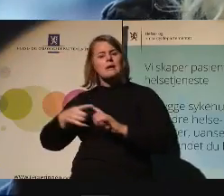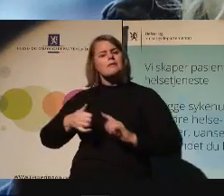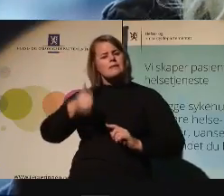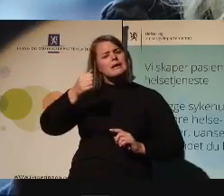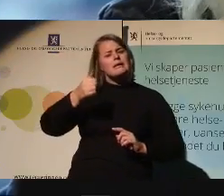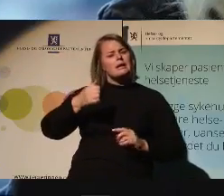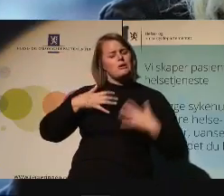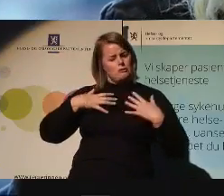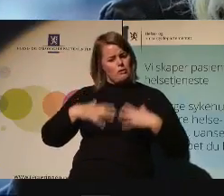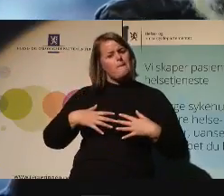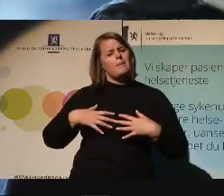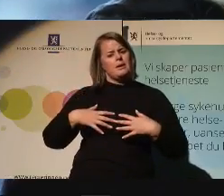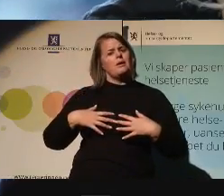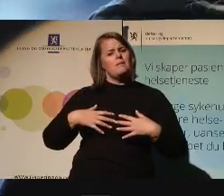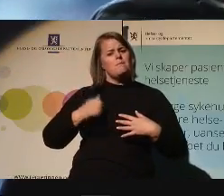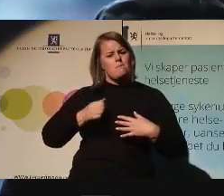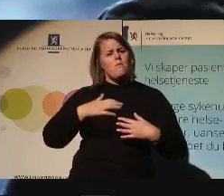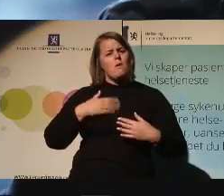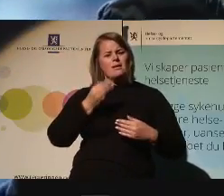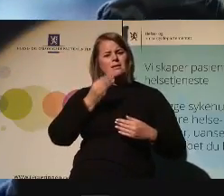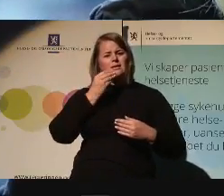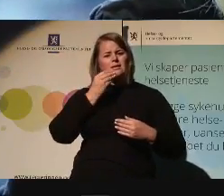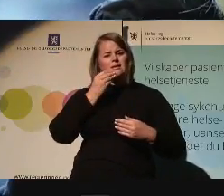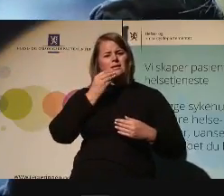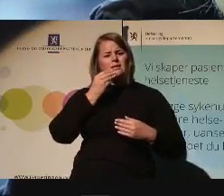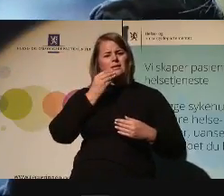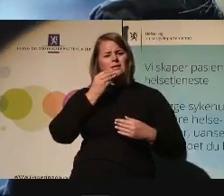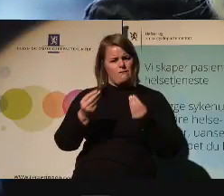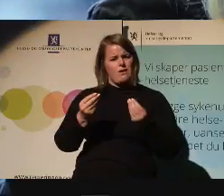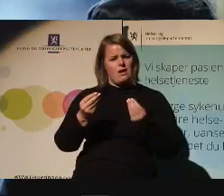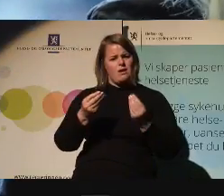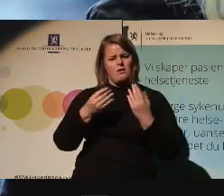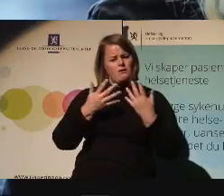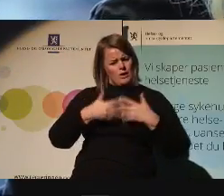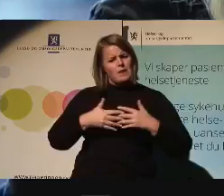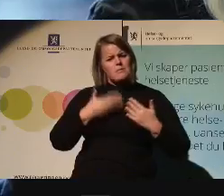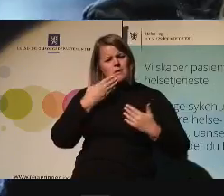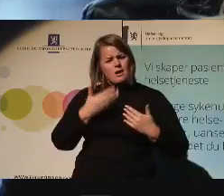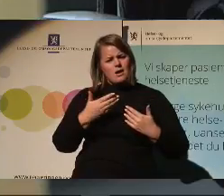kroppen trenger næringsstoffer for å klare å fungere bra i løpet av dagen. Så det er